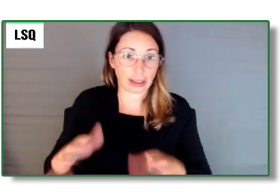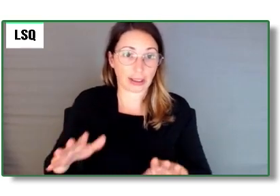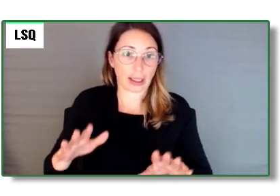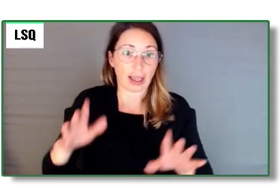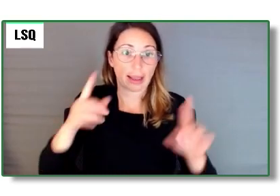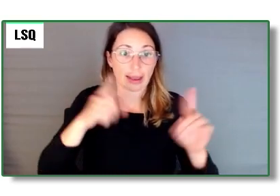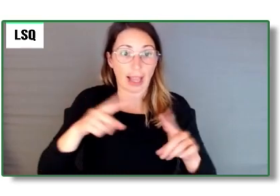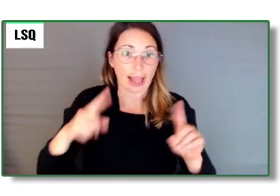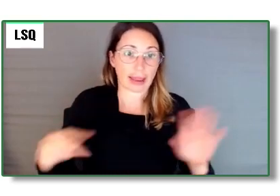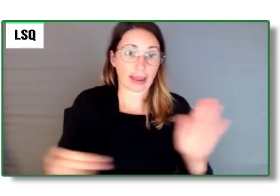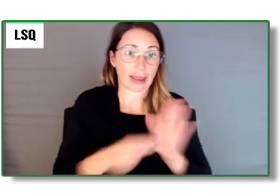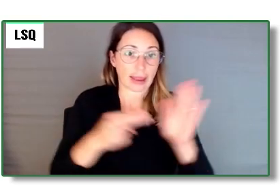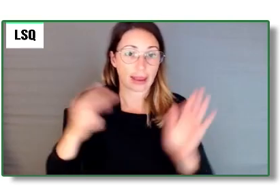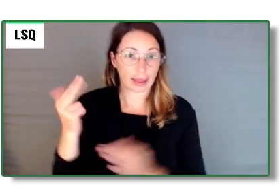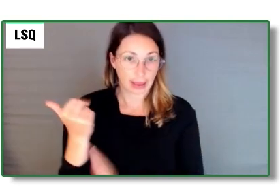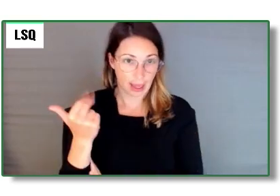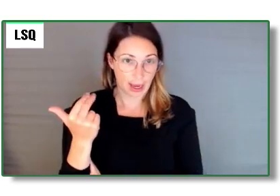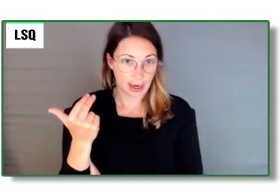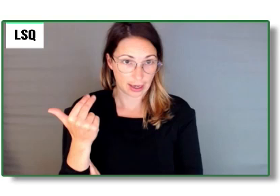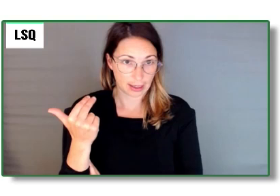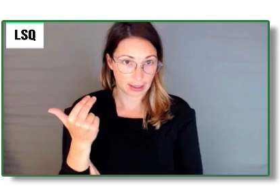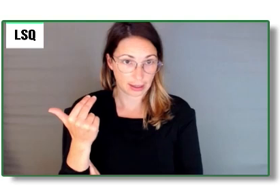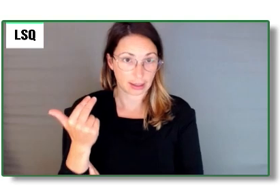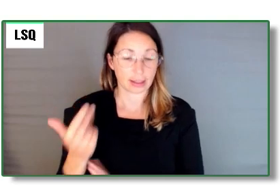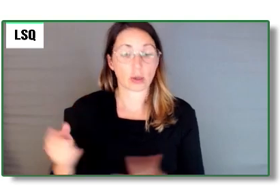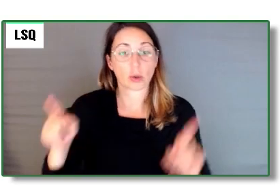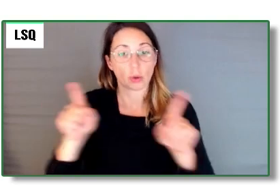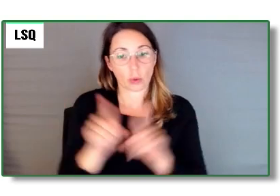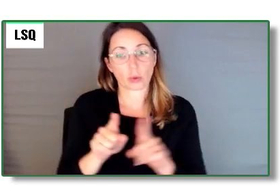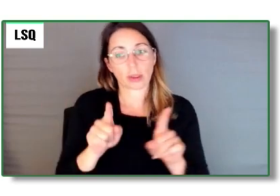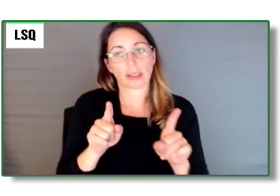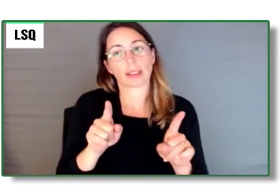de Credit et la Couronne.